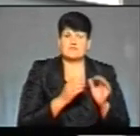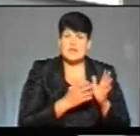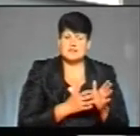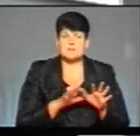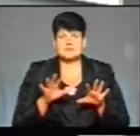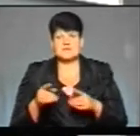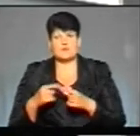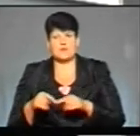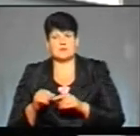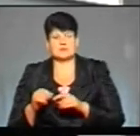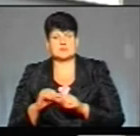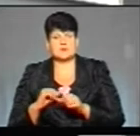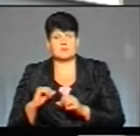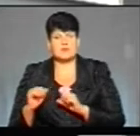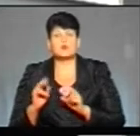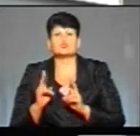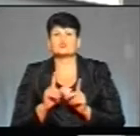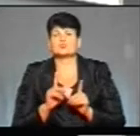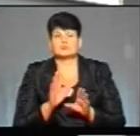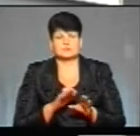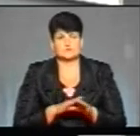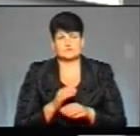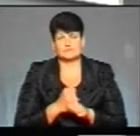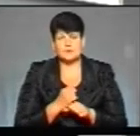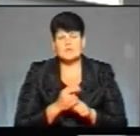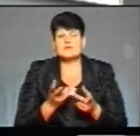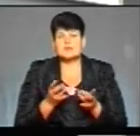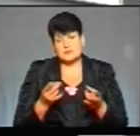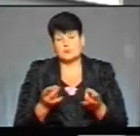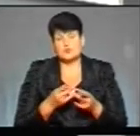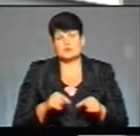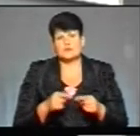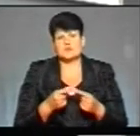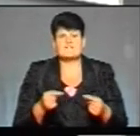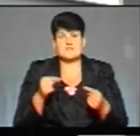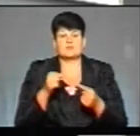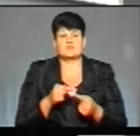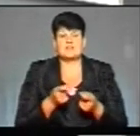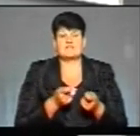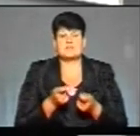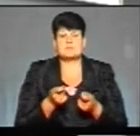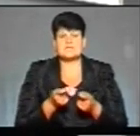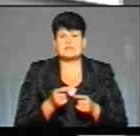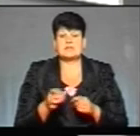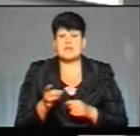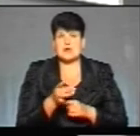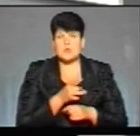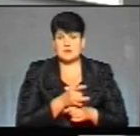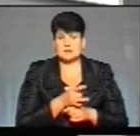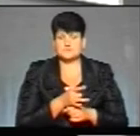органами самоврядування. Тобто хто які буде виконувати функції, такі потрібно і створювати відповідні в тих адмінтеррайонах